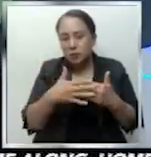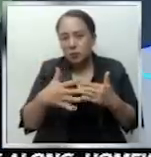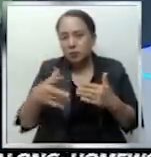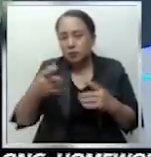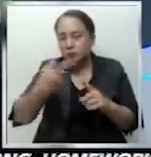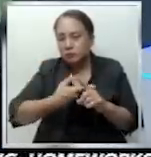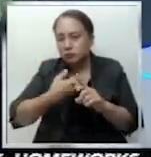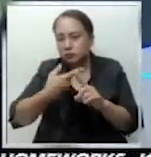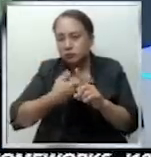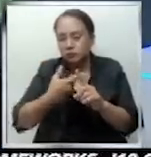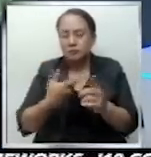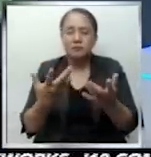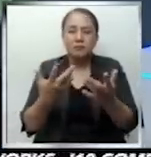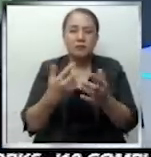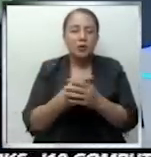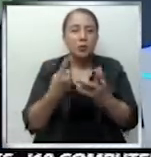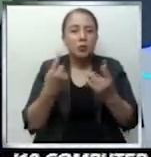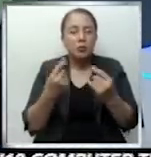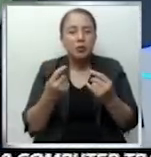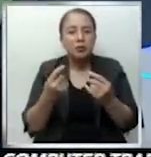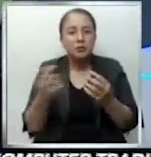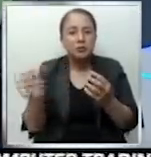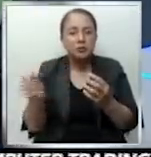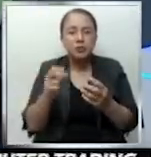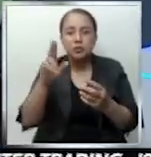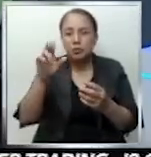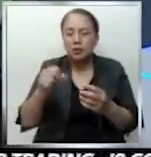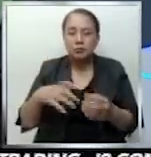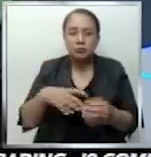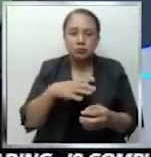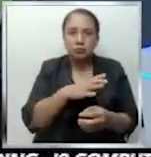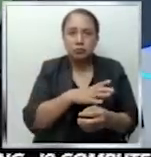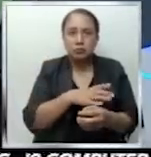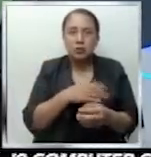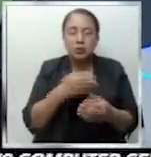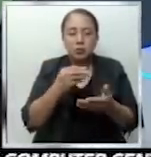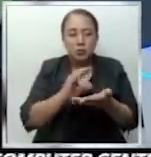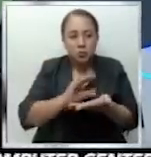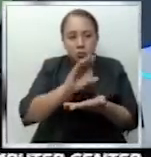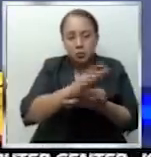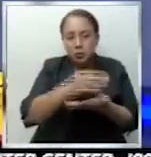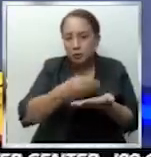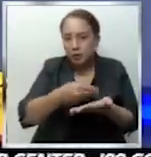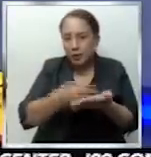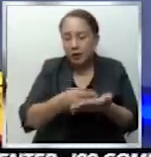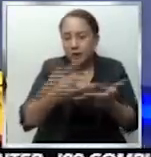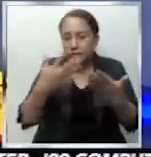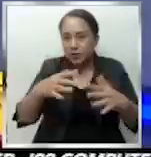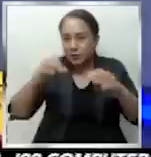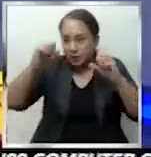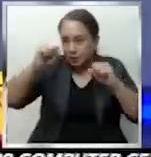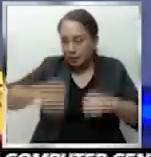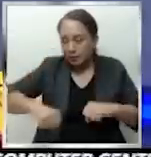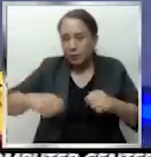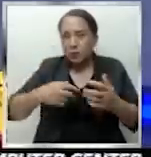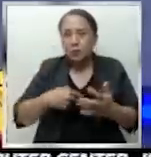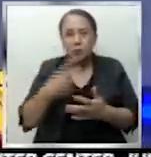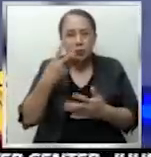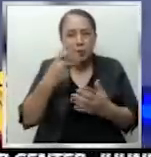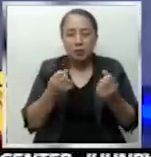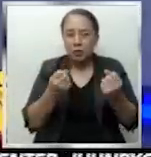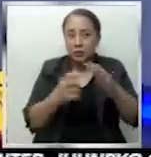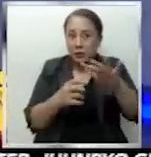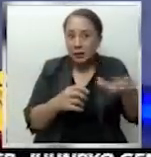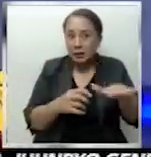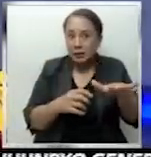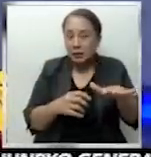And then getting the U.S. Congress to appropriate the funds once there's an agreement on where they will go. I noticed that most of these sites that are being